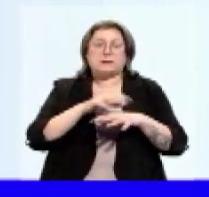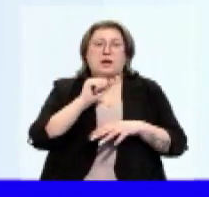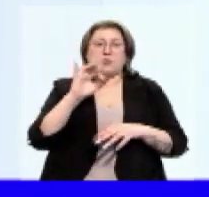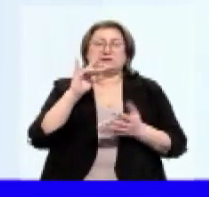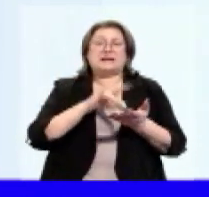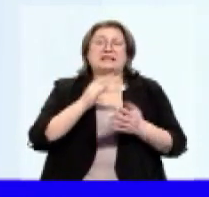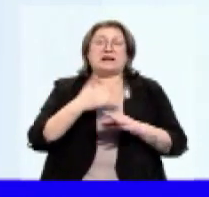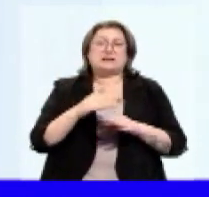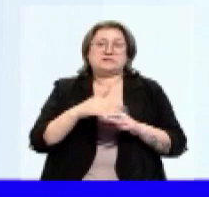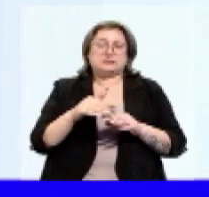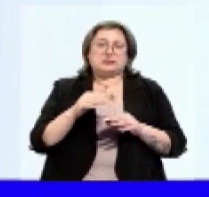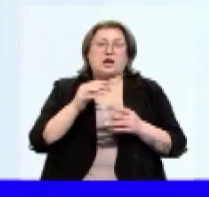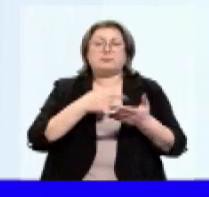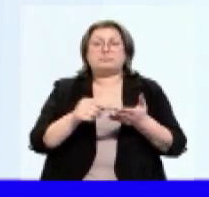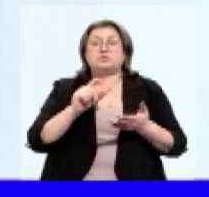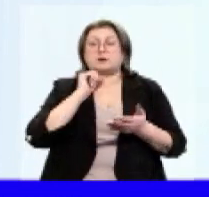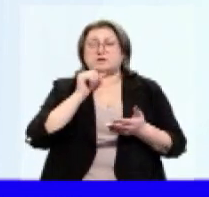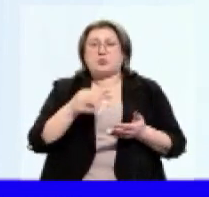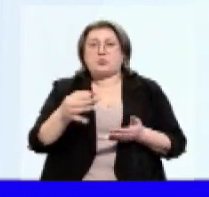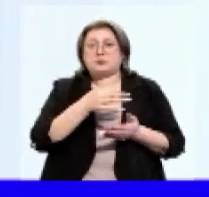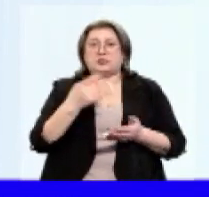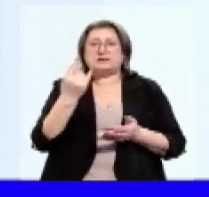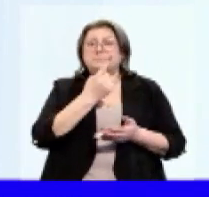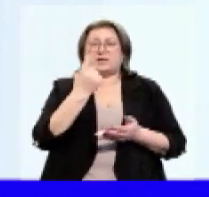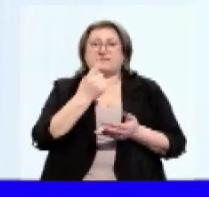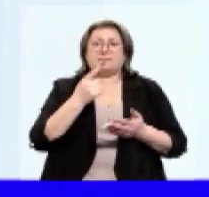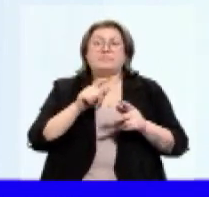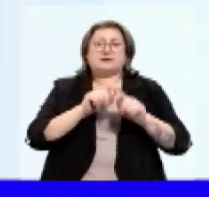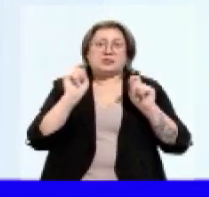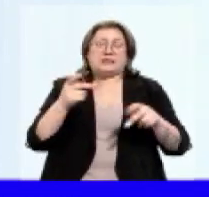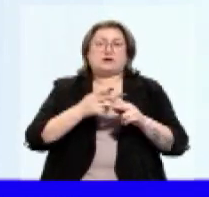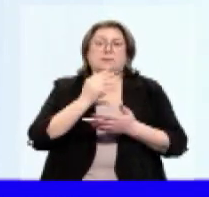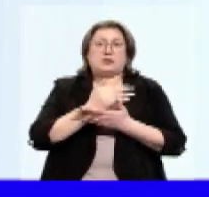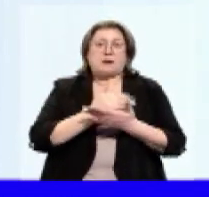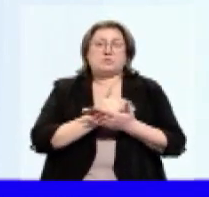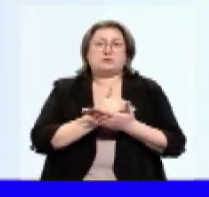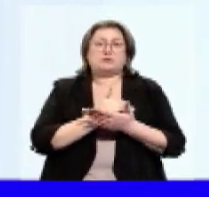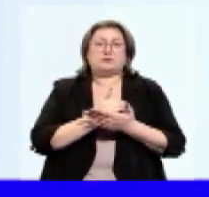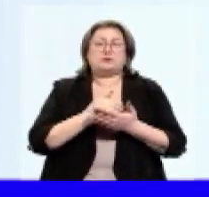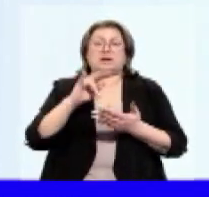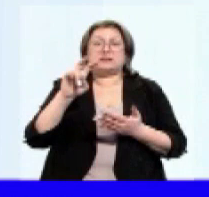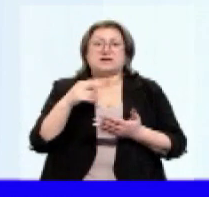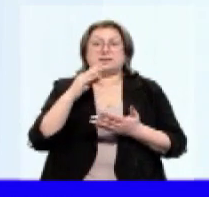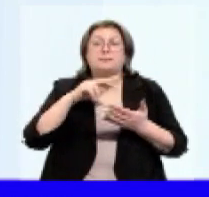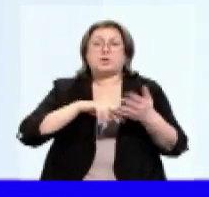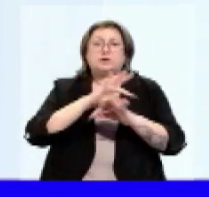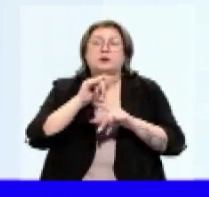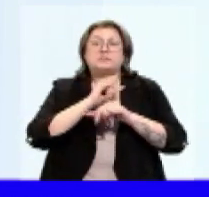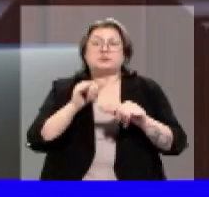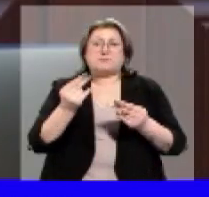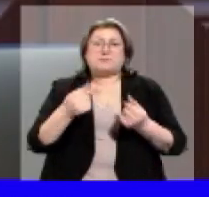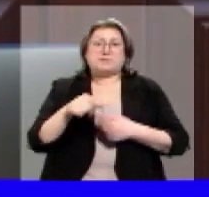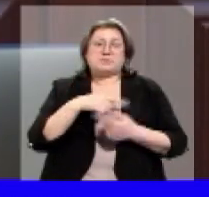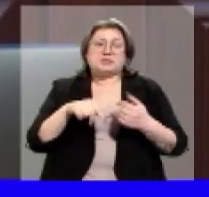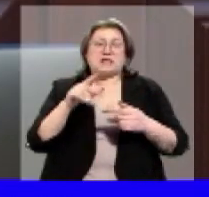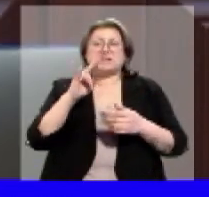«Банк Центр Кредит». Отмечу, что Кустанайская область одной из первых по стране запустила данную программу в рамках нацпроекта по развитию предпринимательства.